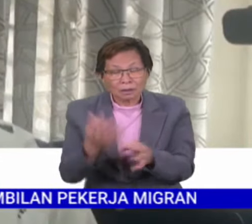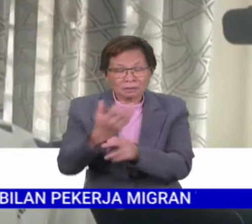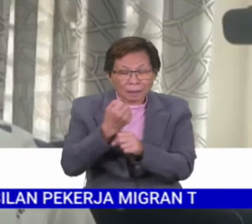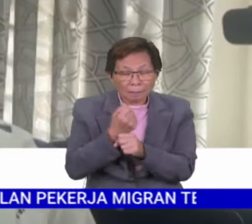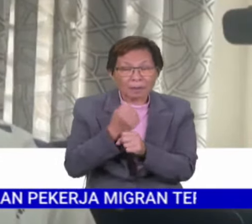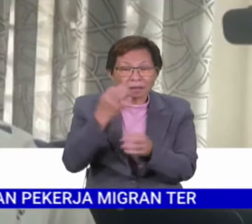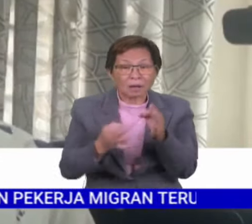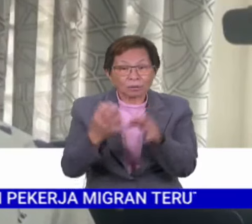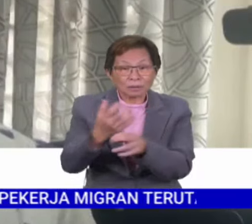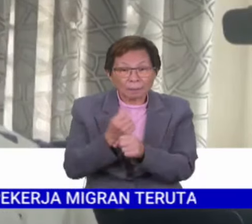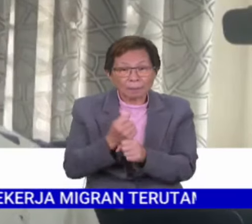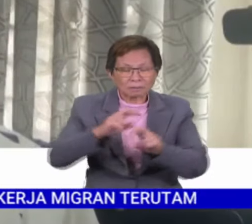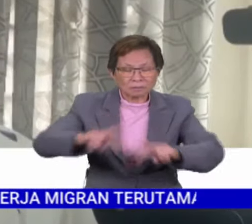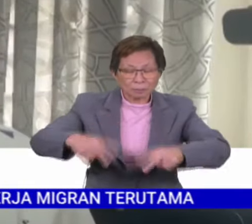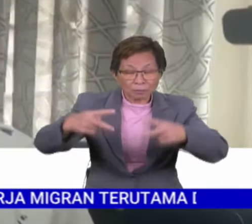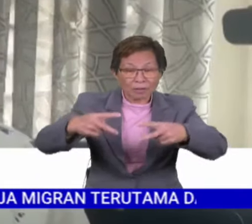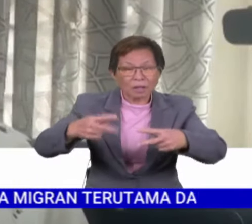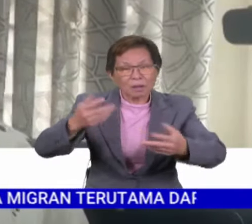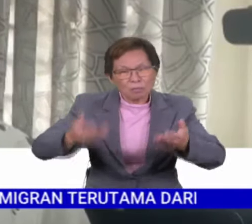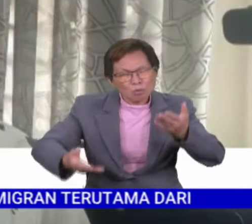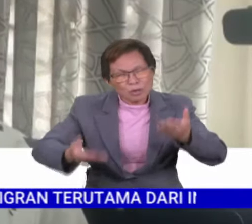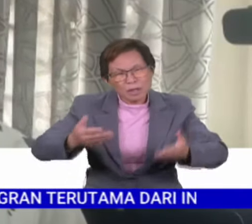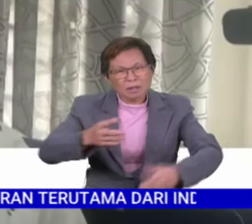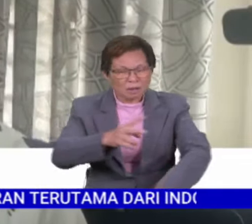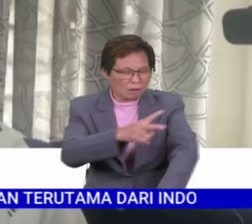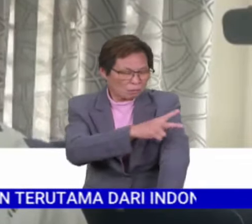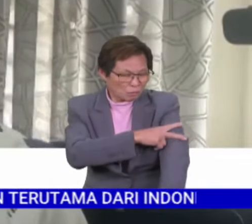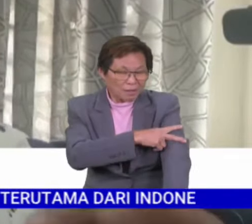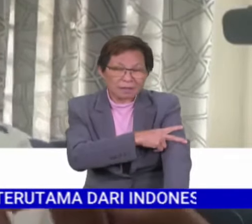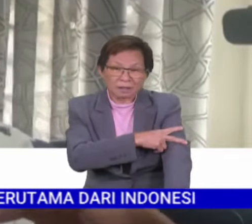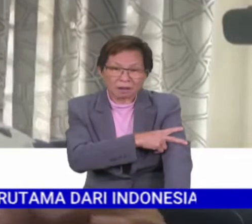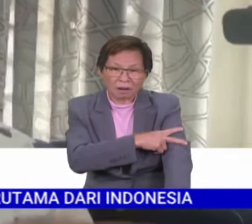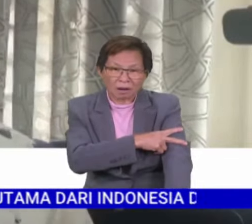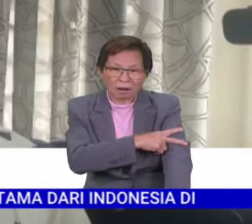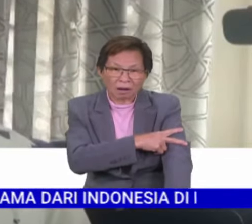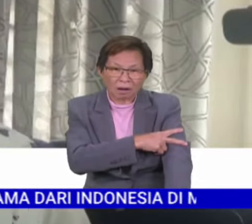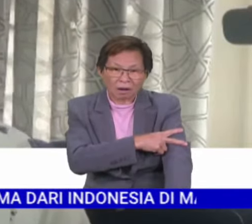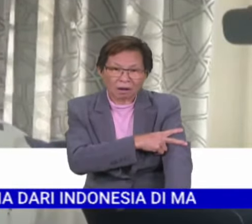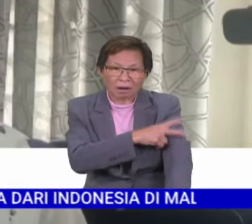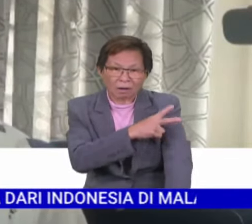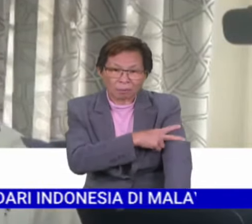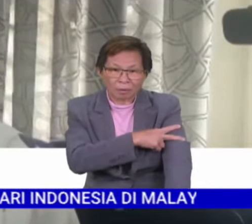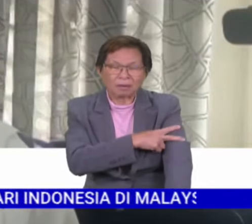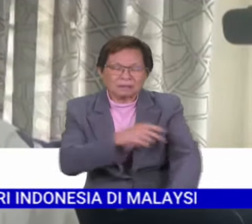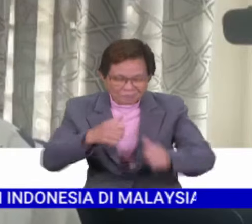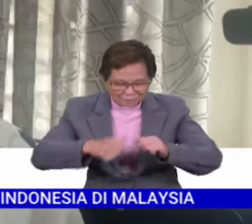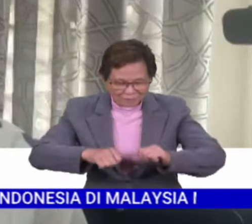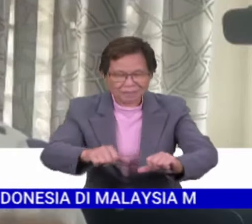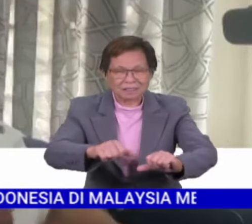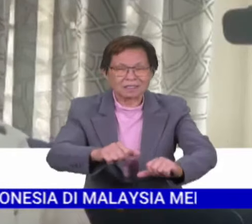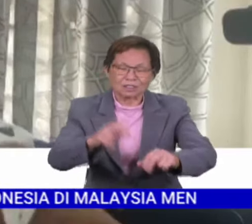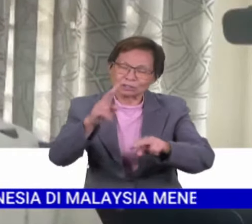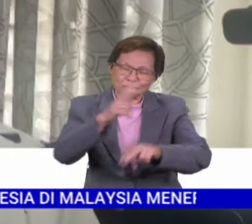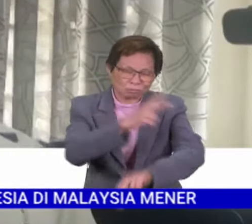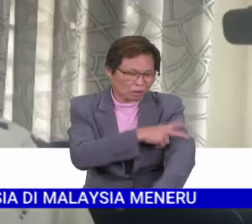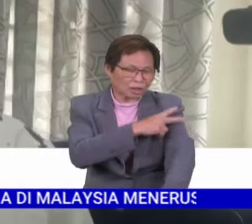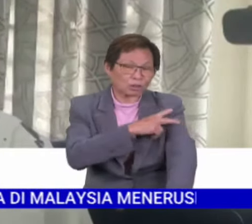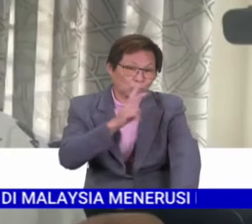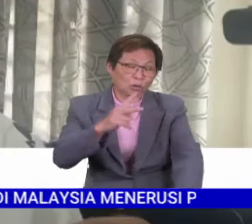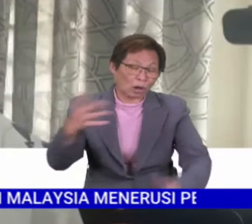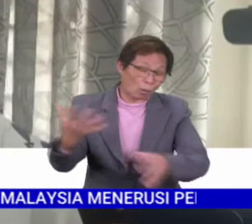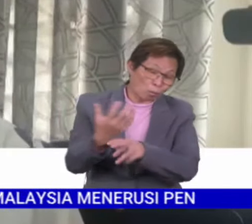dapat semi-final, kemungkinan ranking dia tu akan boleh maintain lagi, kecuali kalau dia